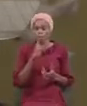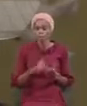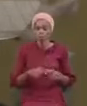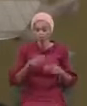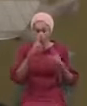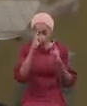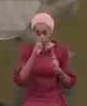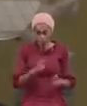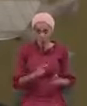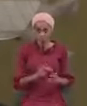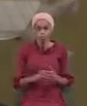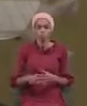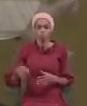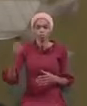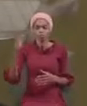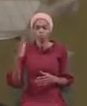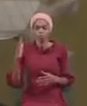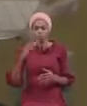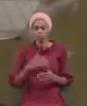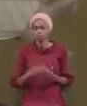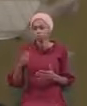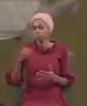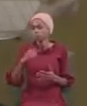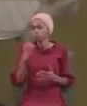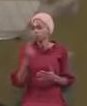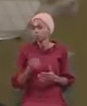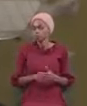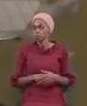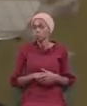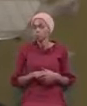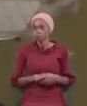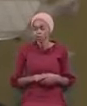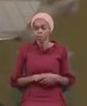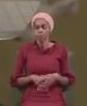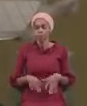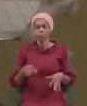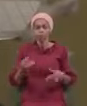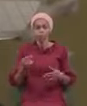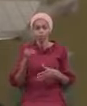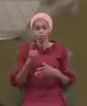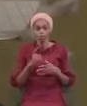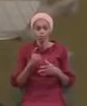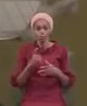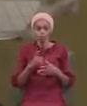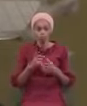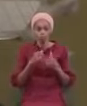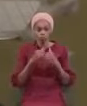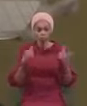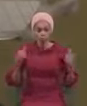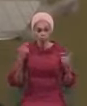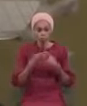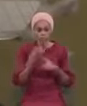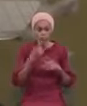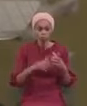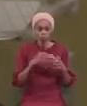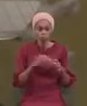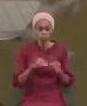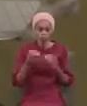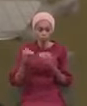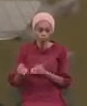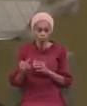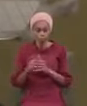des dons habituels ça c'est les chaque jourons aussi